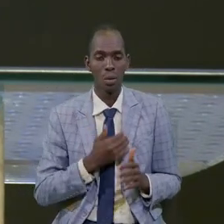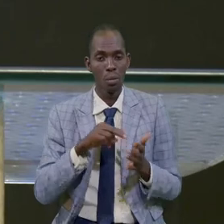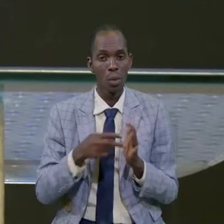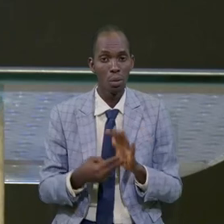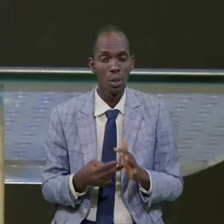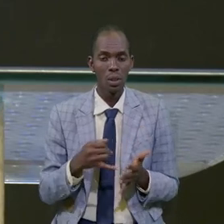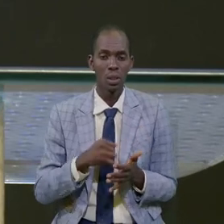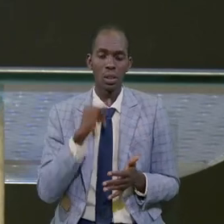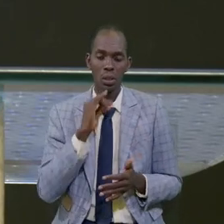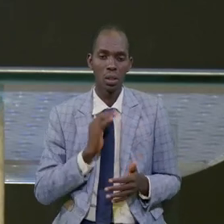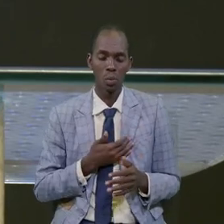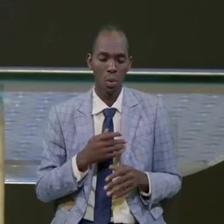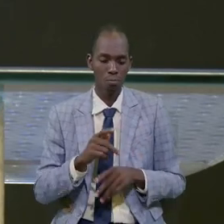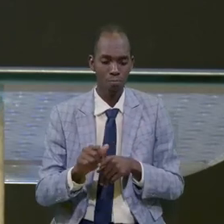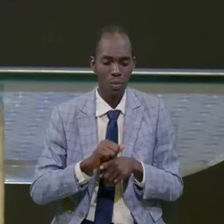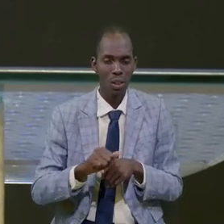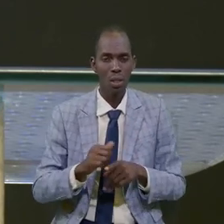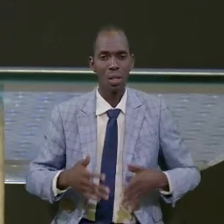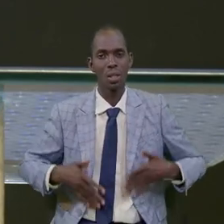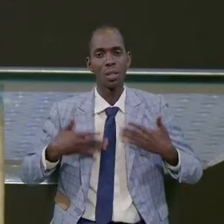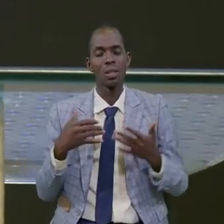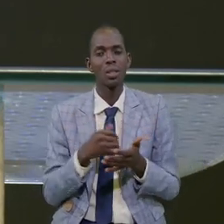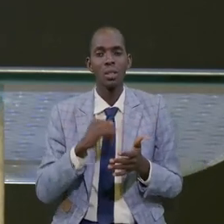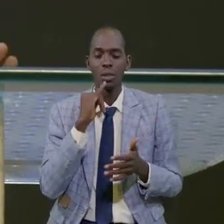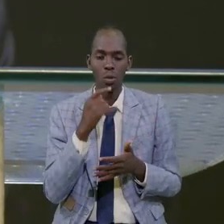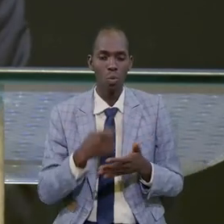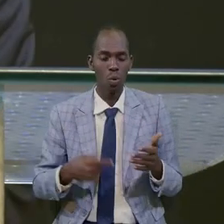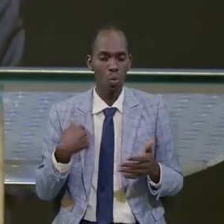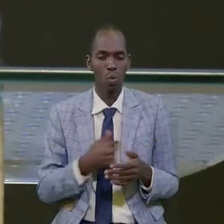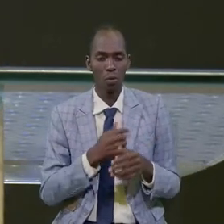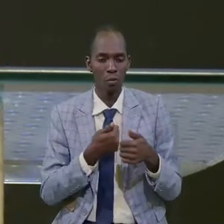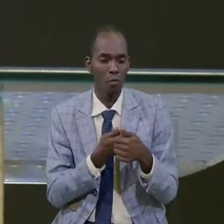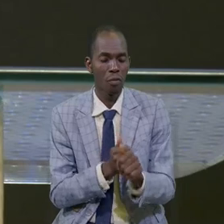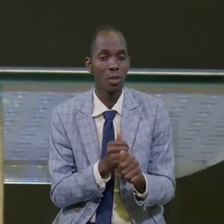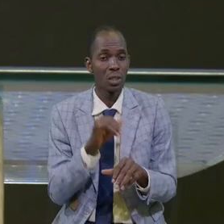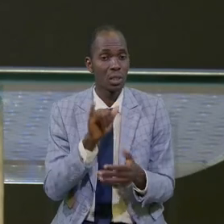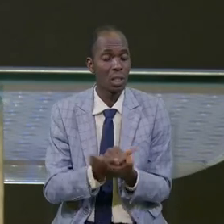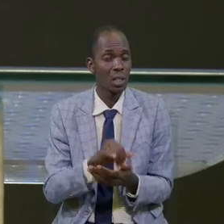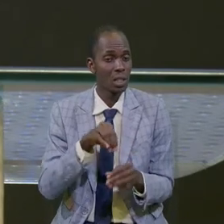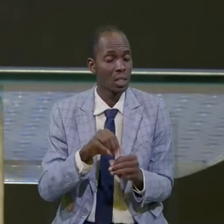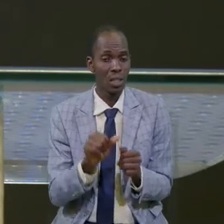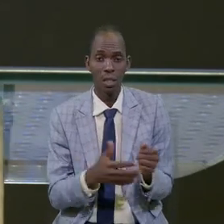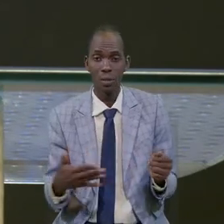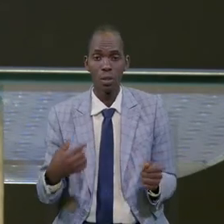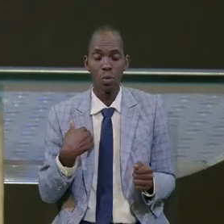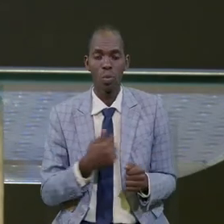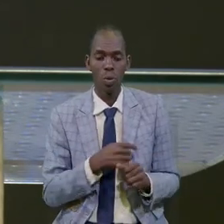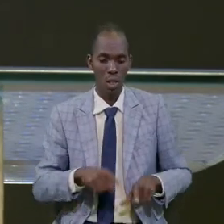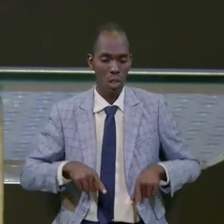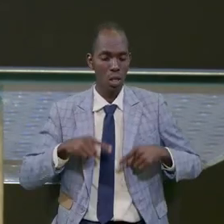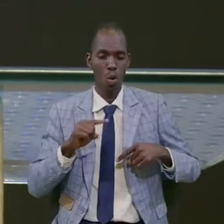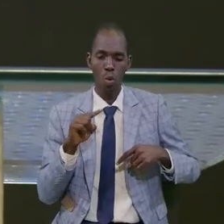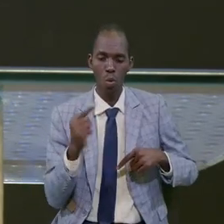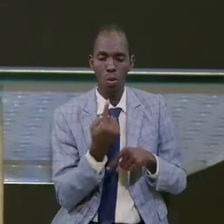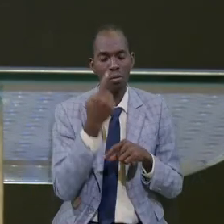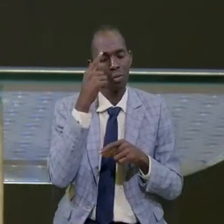objectif, c'est notre vie pratique, c'est notre modèle de vie, que en toute chose, que nous vivions uniquement pour